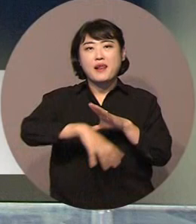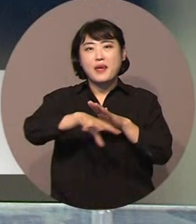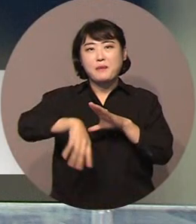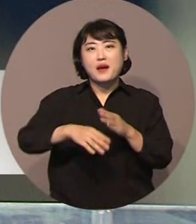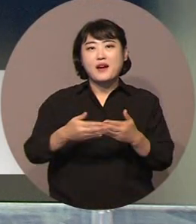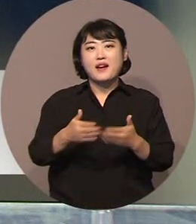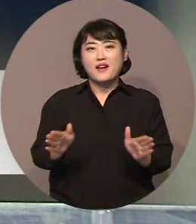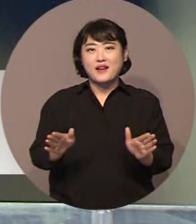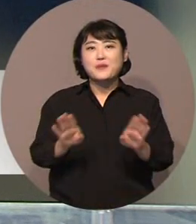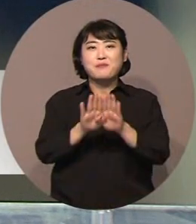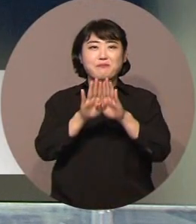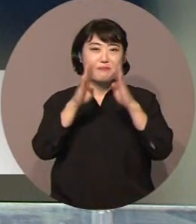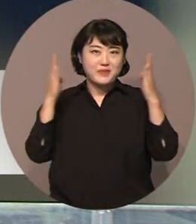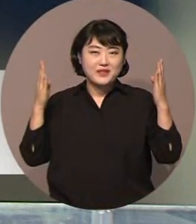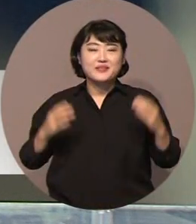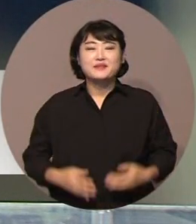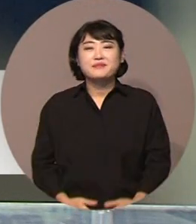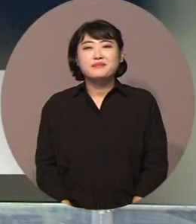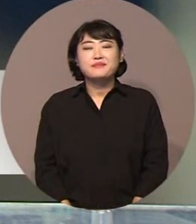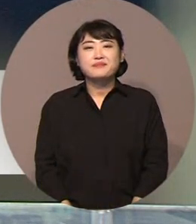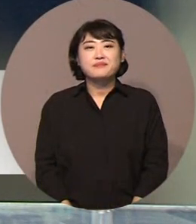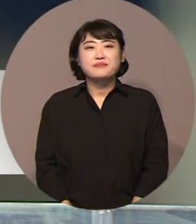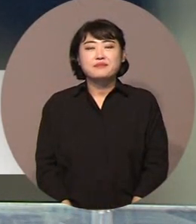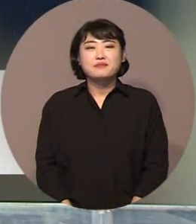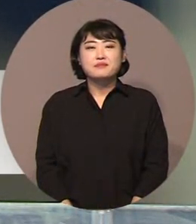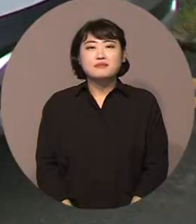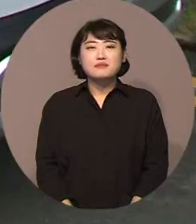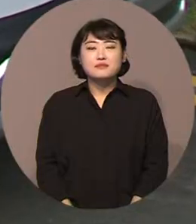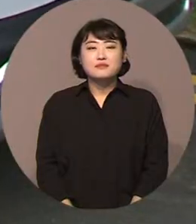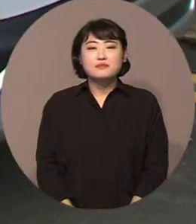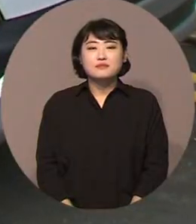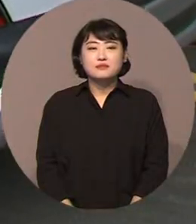열었습니다. 김광현 기자가 보도합니다.